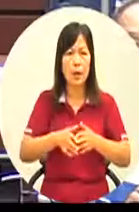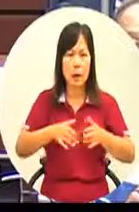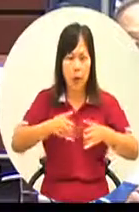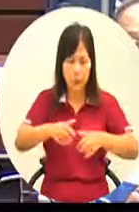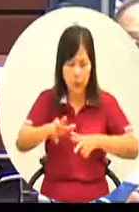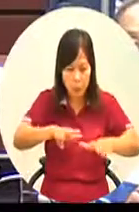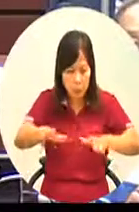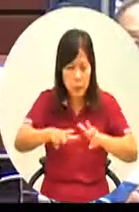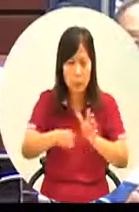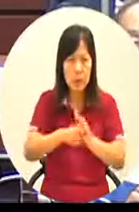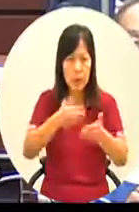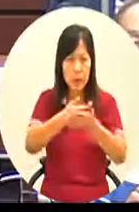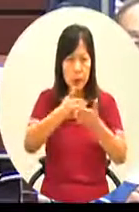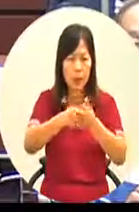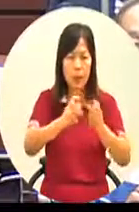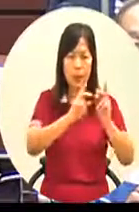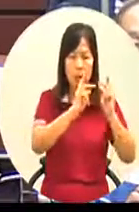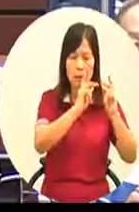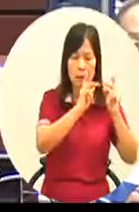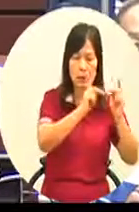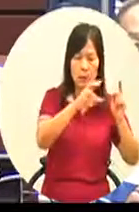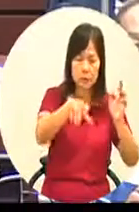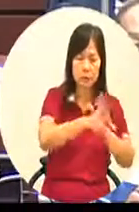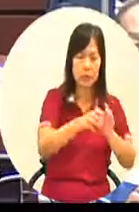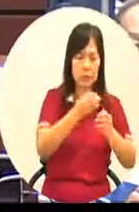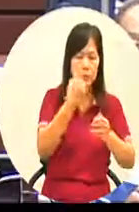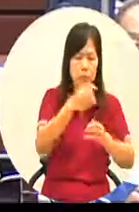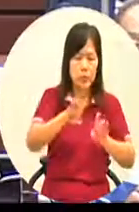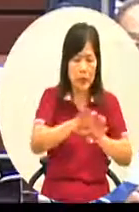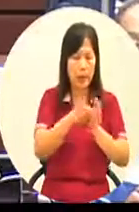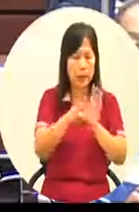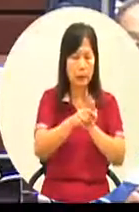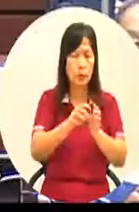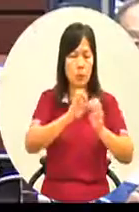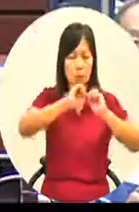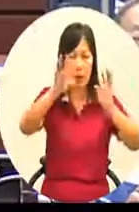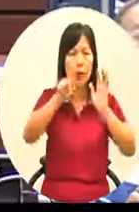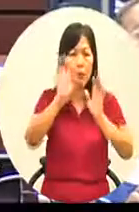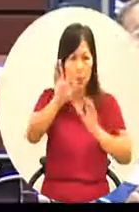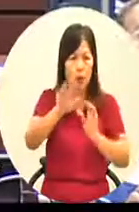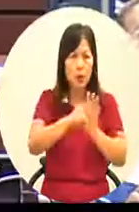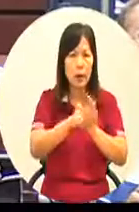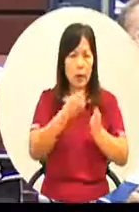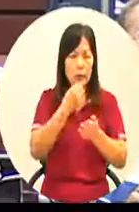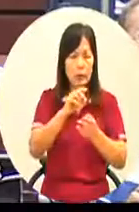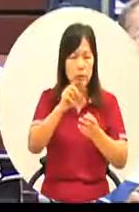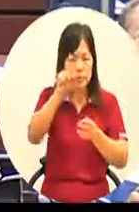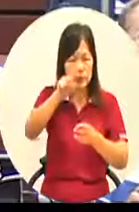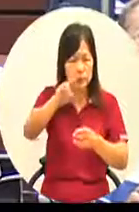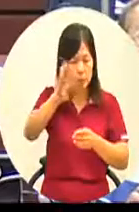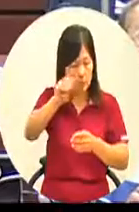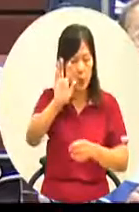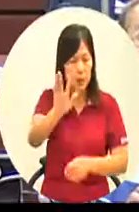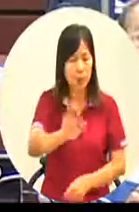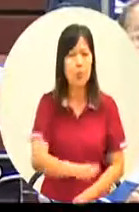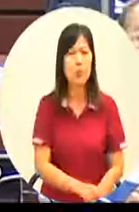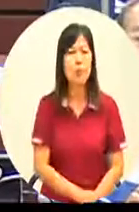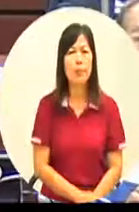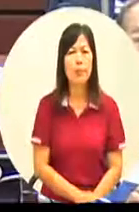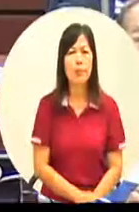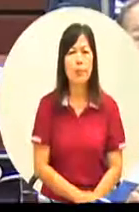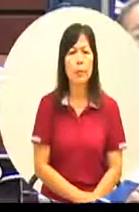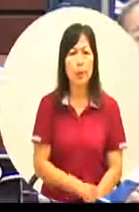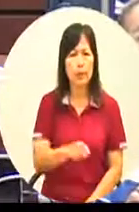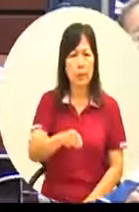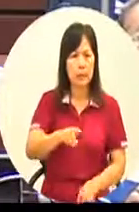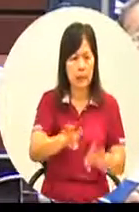案，捷运局已经上网招标，那个11月15号就开标哈，所以这个就是刚刚讲的1000万的部分啊。那所以这个已